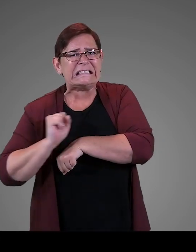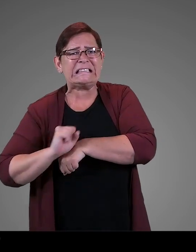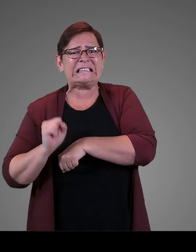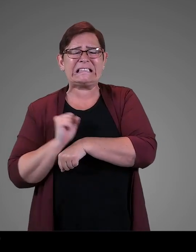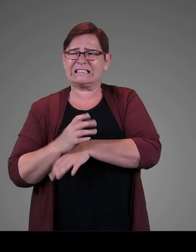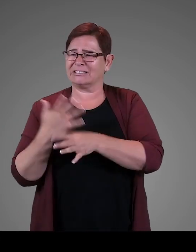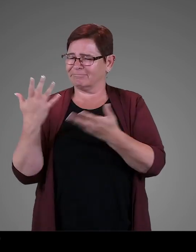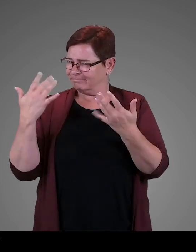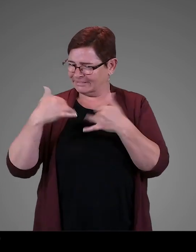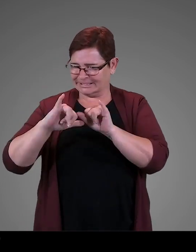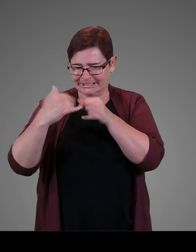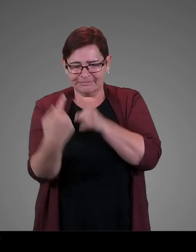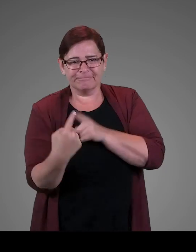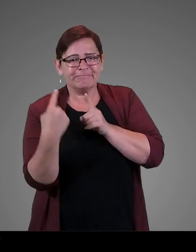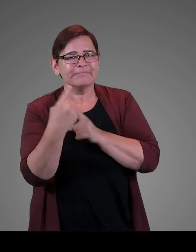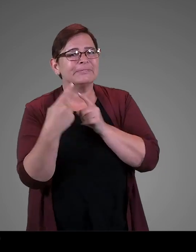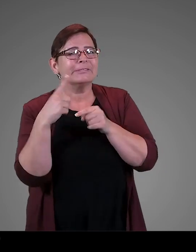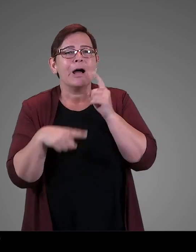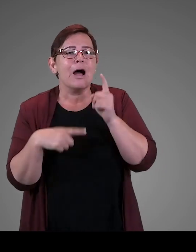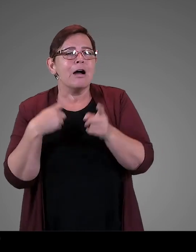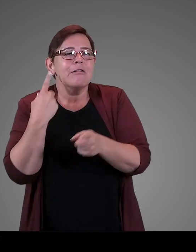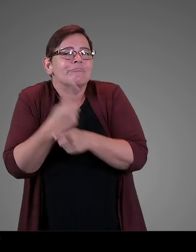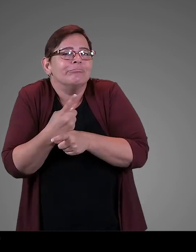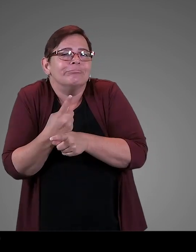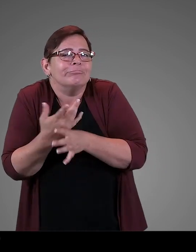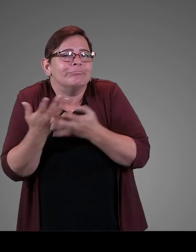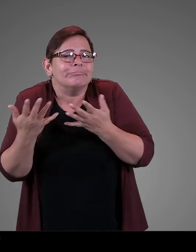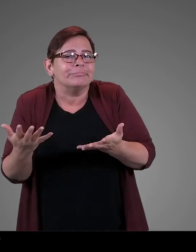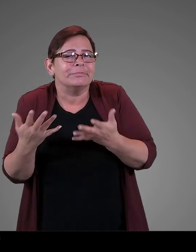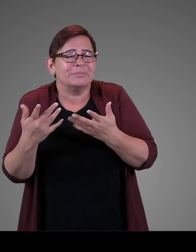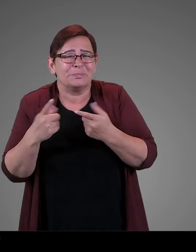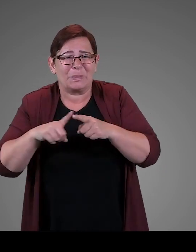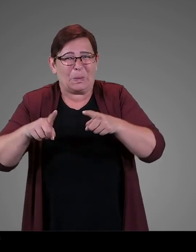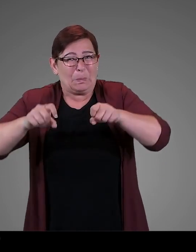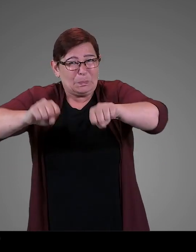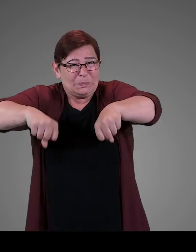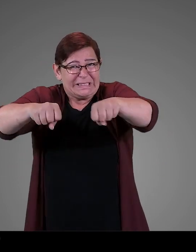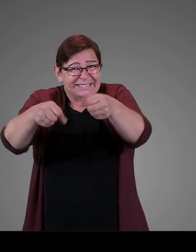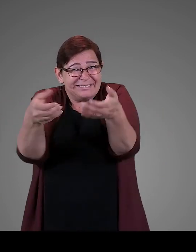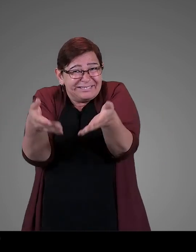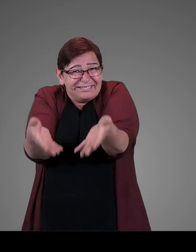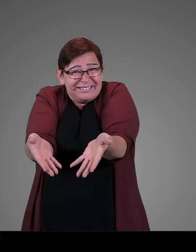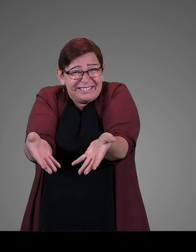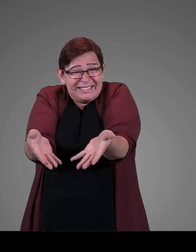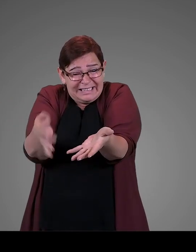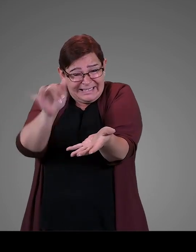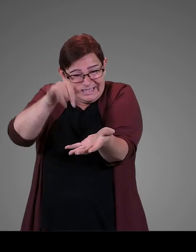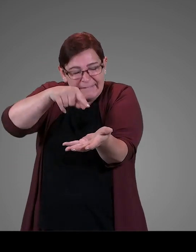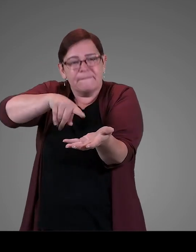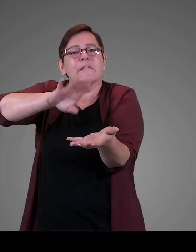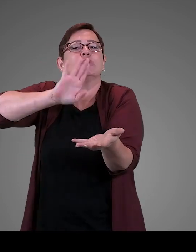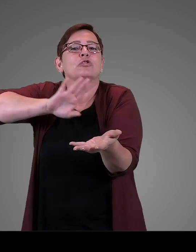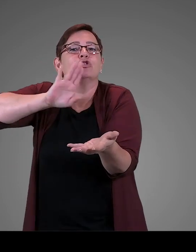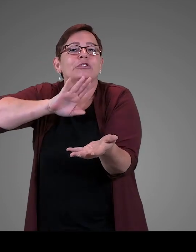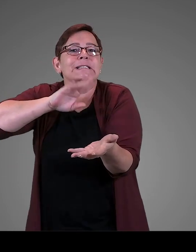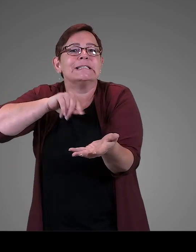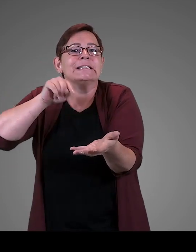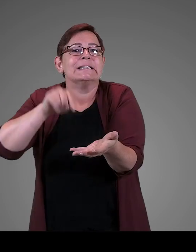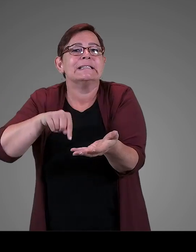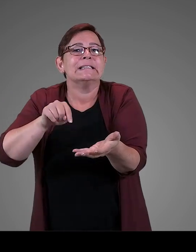cet univers-ci où on peut essayer de faire les choses correctement. Puis là, c'est frustrant parce